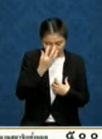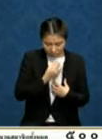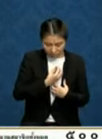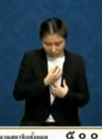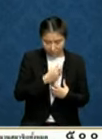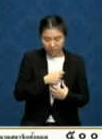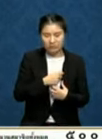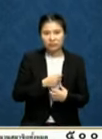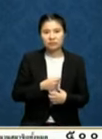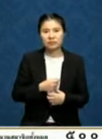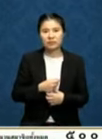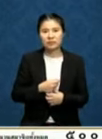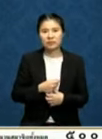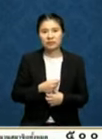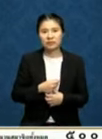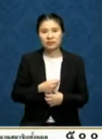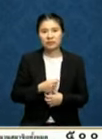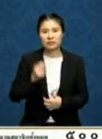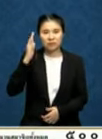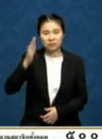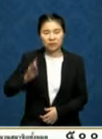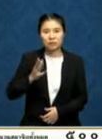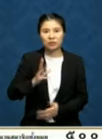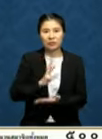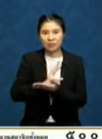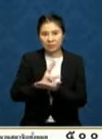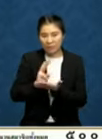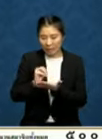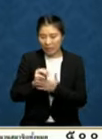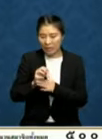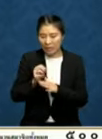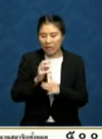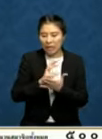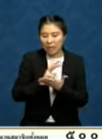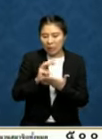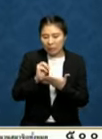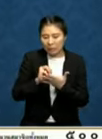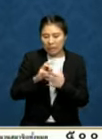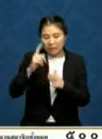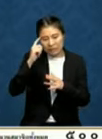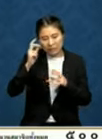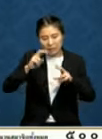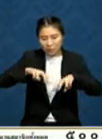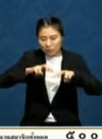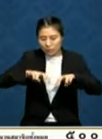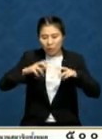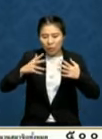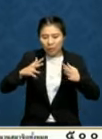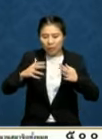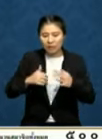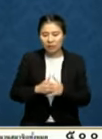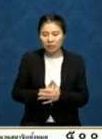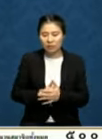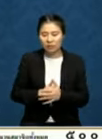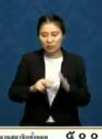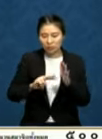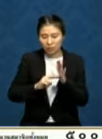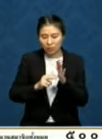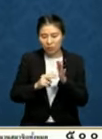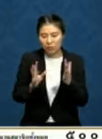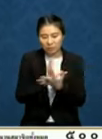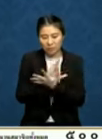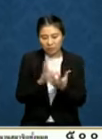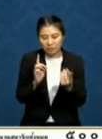นะคะ drop out ค่ะจากมหาวิทยาลัยและไม่มีความคิดวิเคราะห์หรือว่า critical thinking เท่ากับสัง